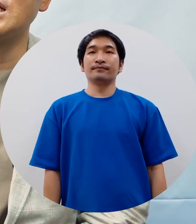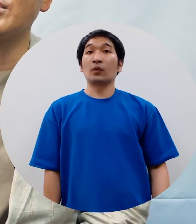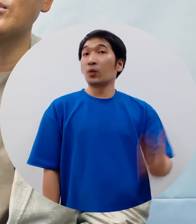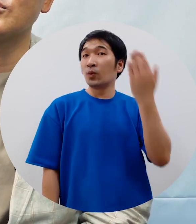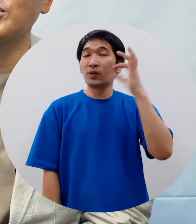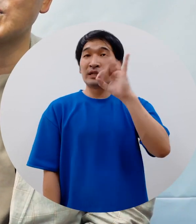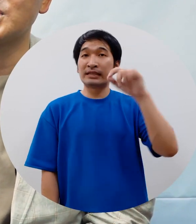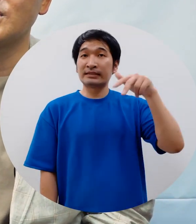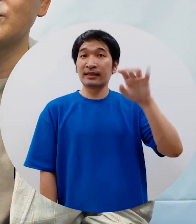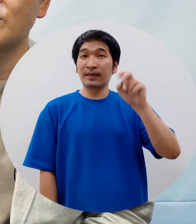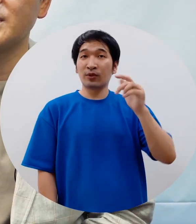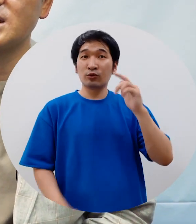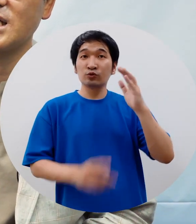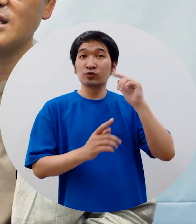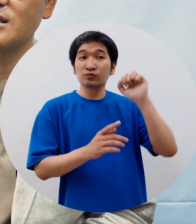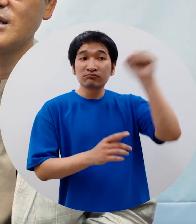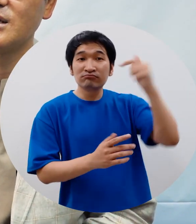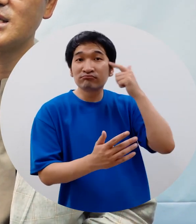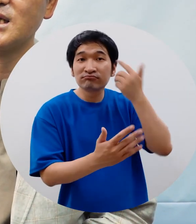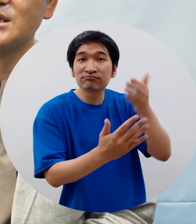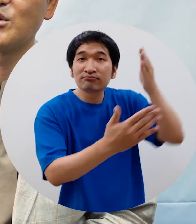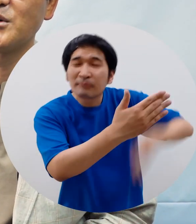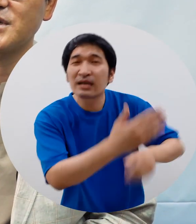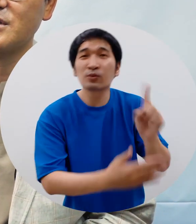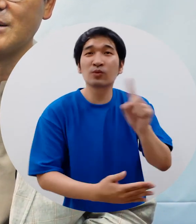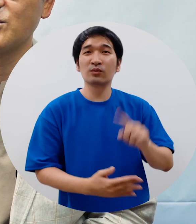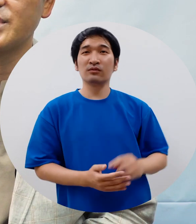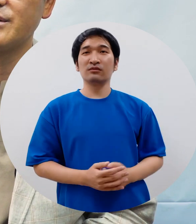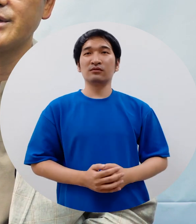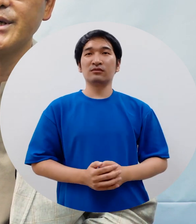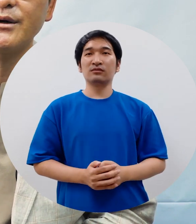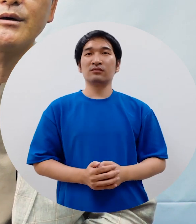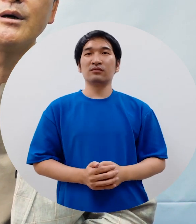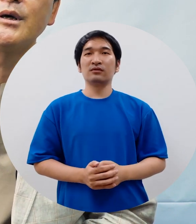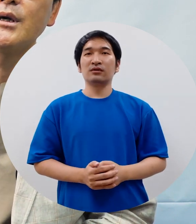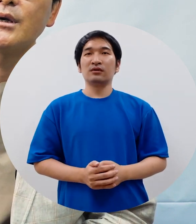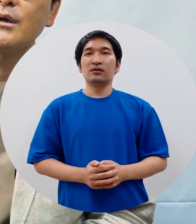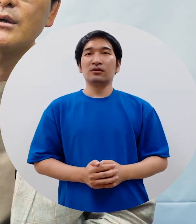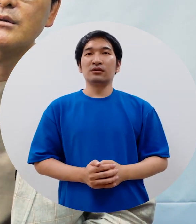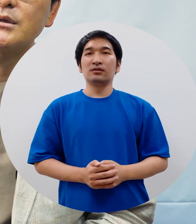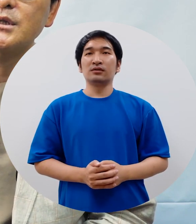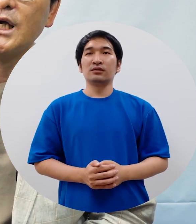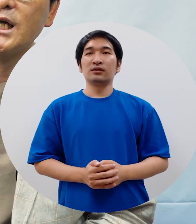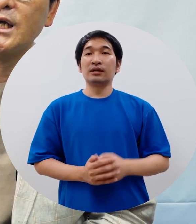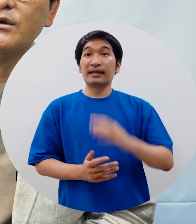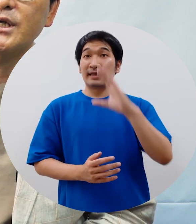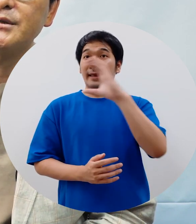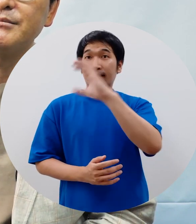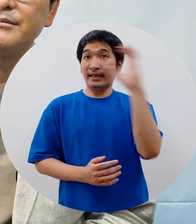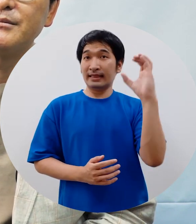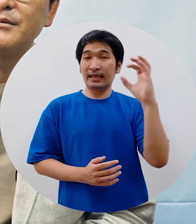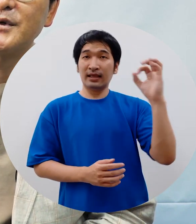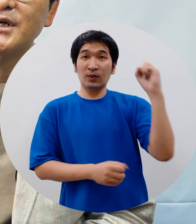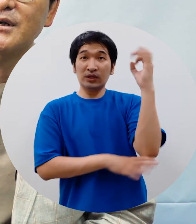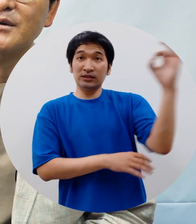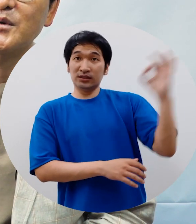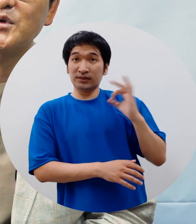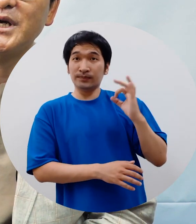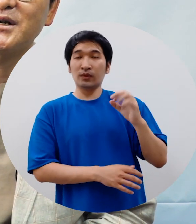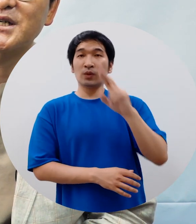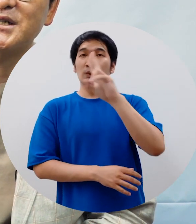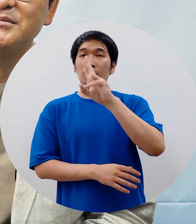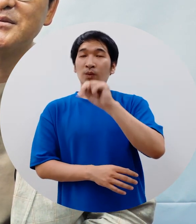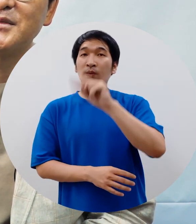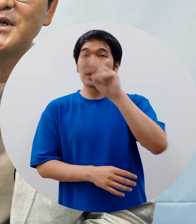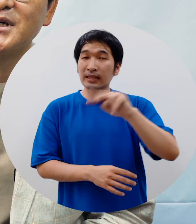지난번에 이재명 후보도 그걸 물어봤는데 제가 시간이 너무 없어서 답을 못했는데요. 그 캐나다 연기금,